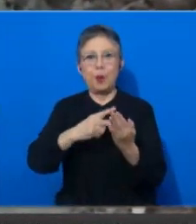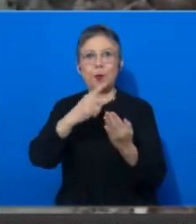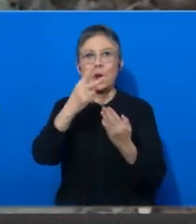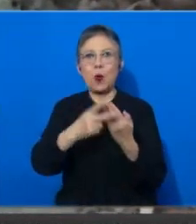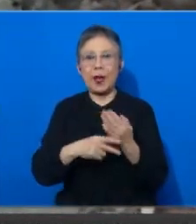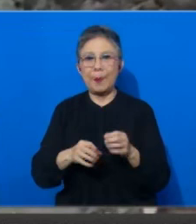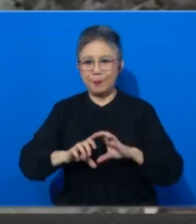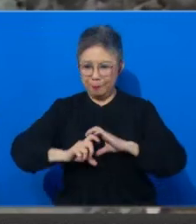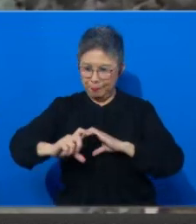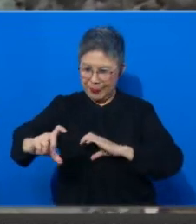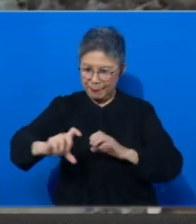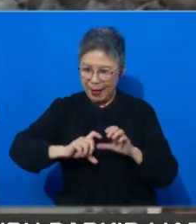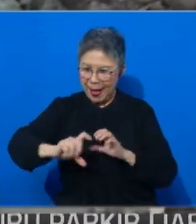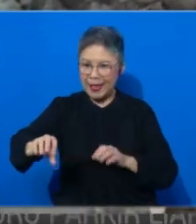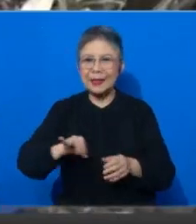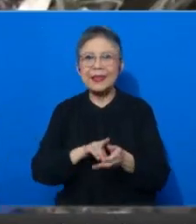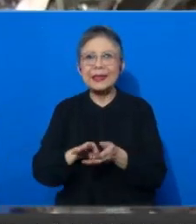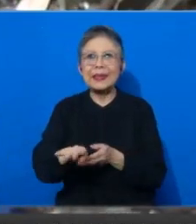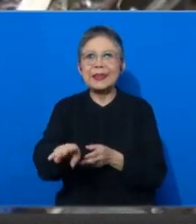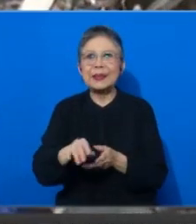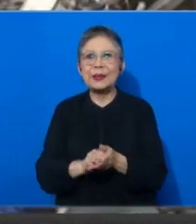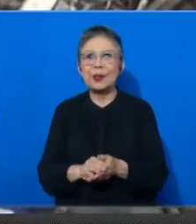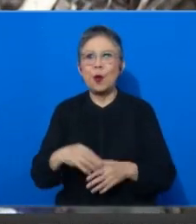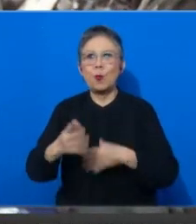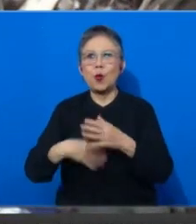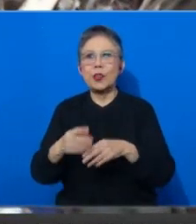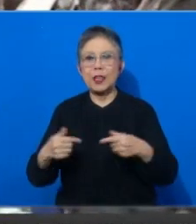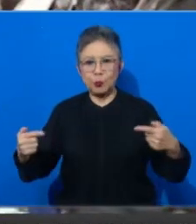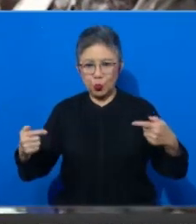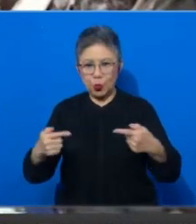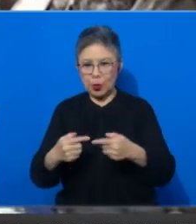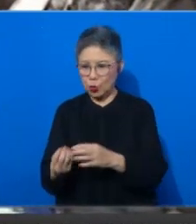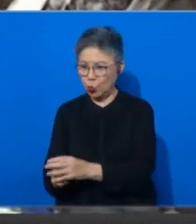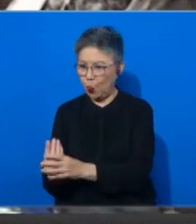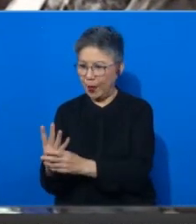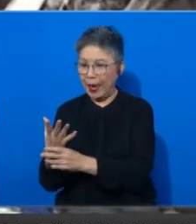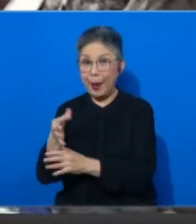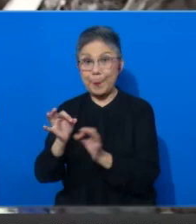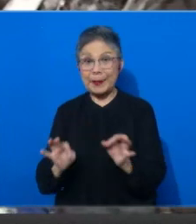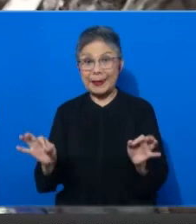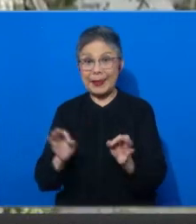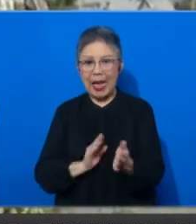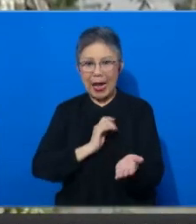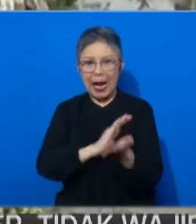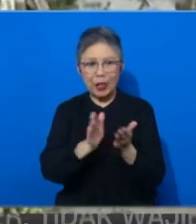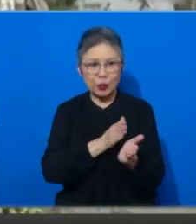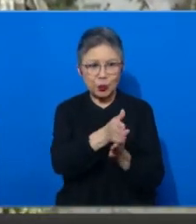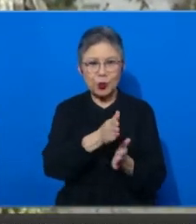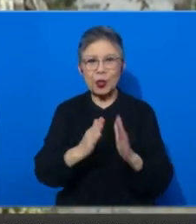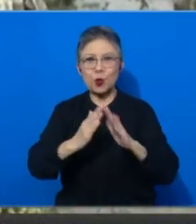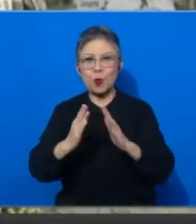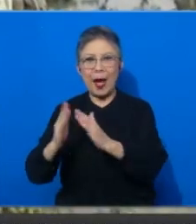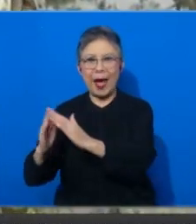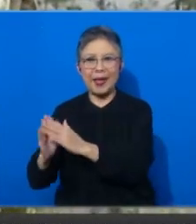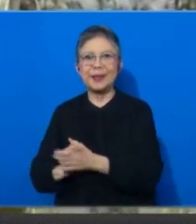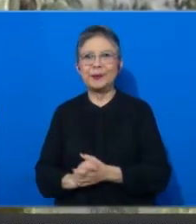pipanisasi bagi warganya. Pipanisasi merupakan proses menghubungkan sumber air bersih ke pemukiman atau rumah tangga melalui jaringan